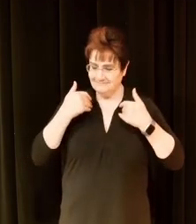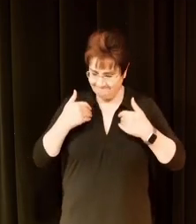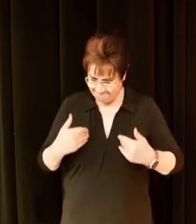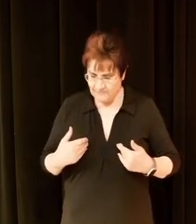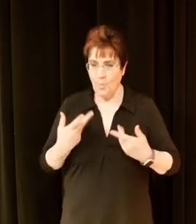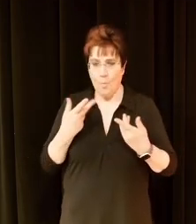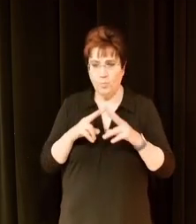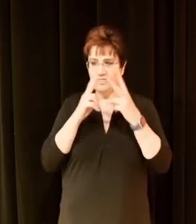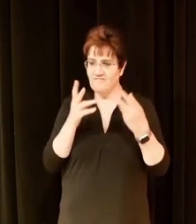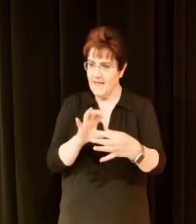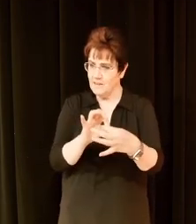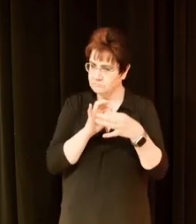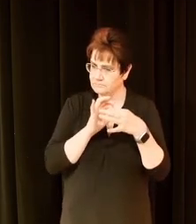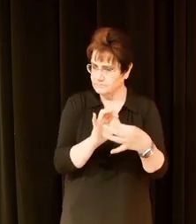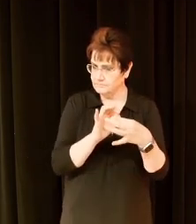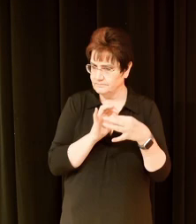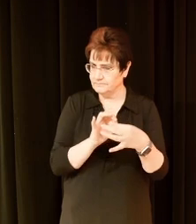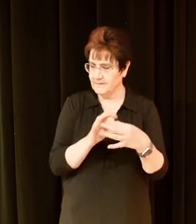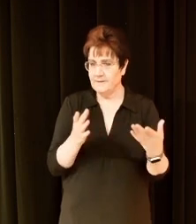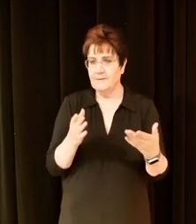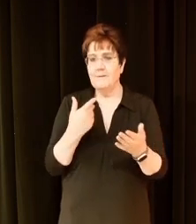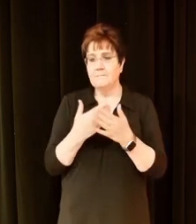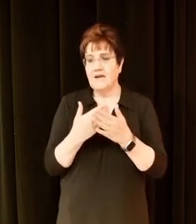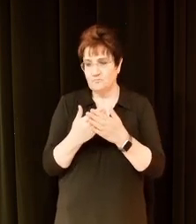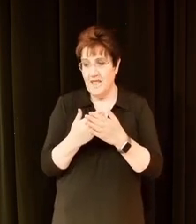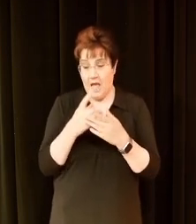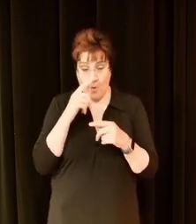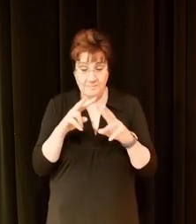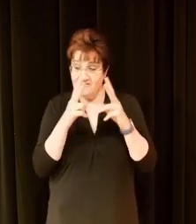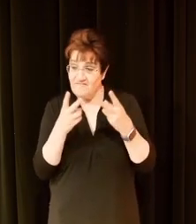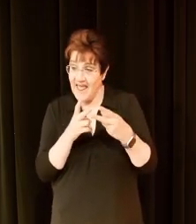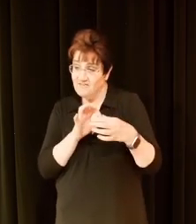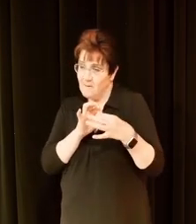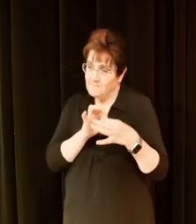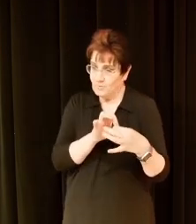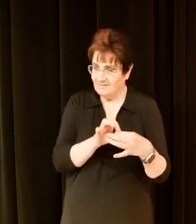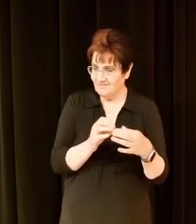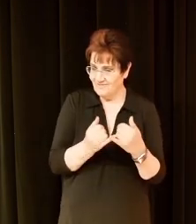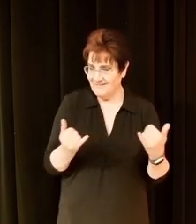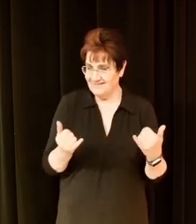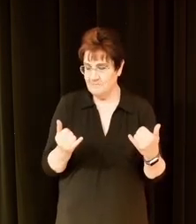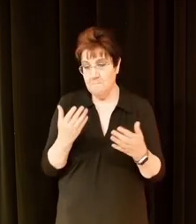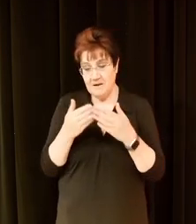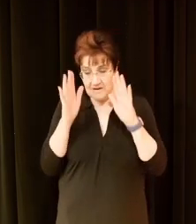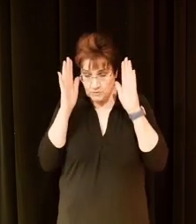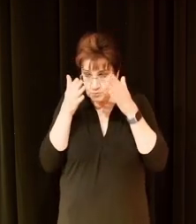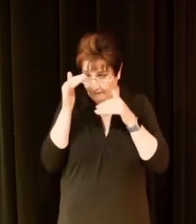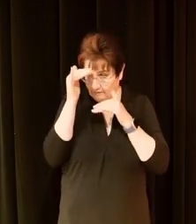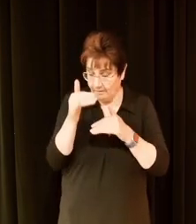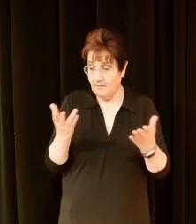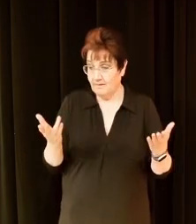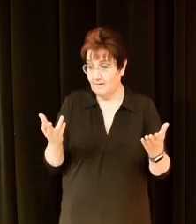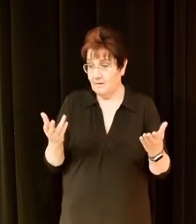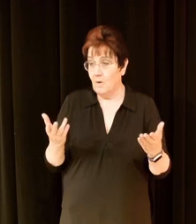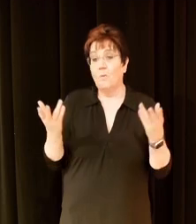der Weltbeziehung vielleicht manchmal auch, ich nenne es jetzt mal anhaften, vielleicht zu eng sind in dem, was wir wahrnehmen und die Möglichkeit